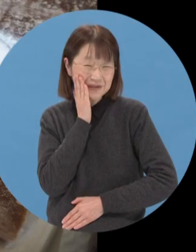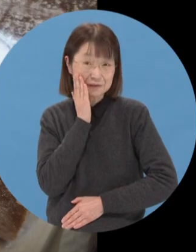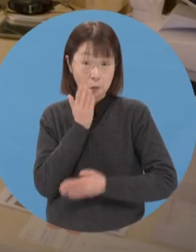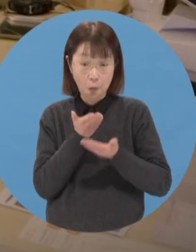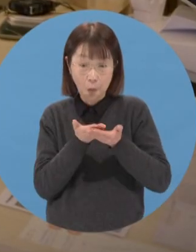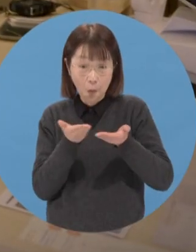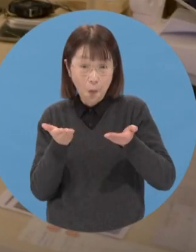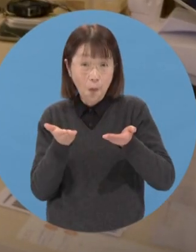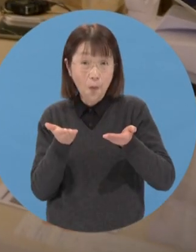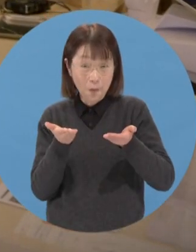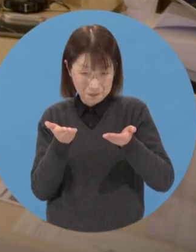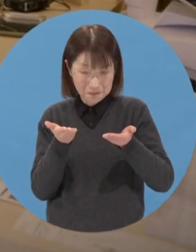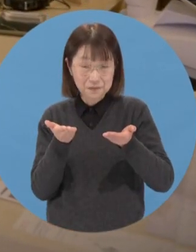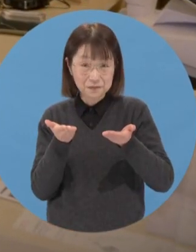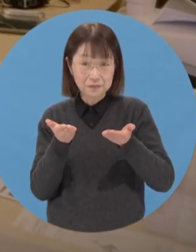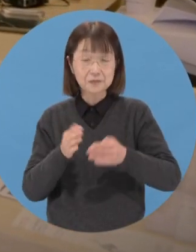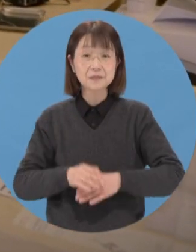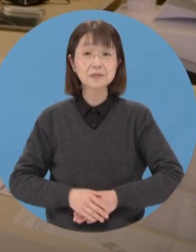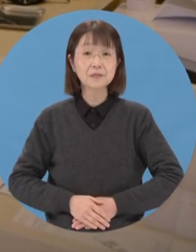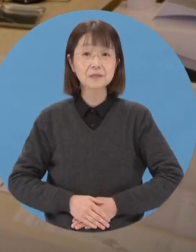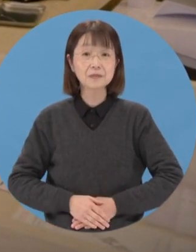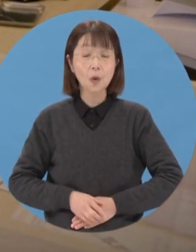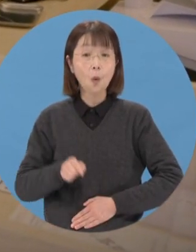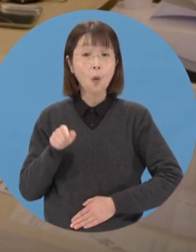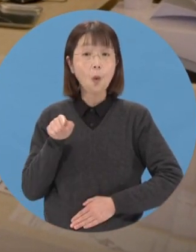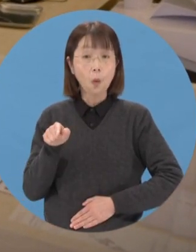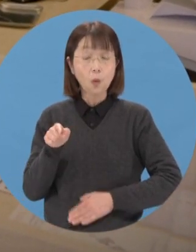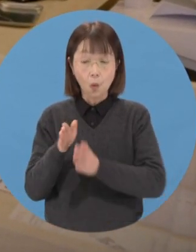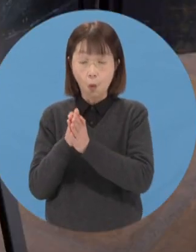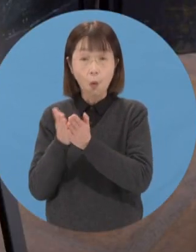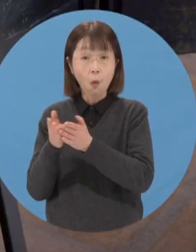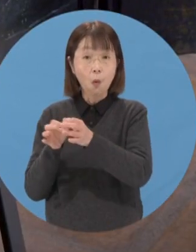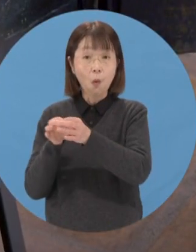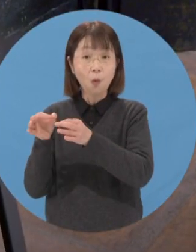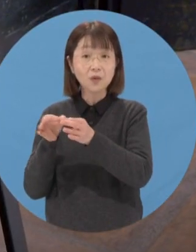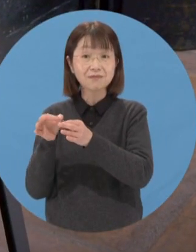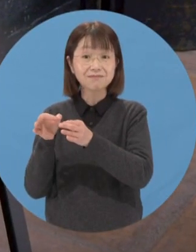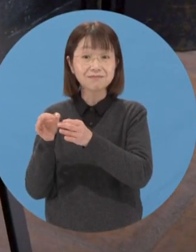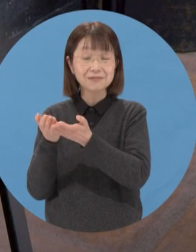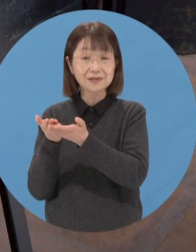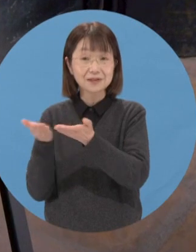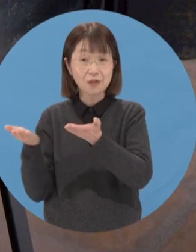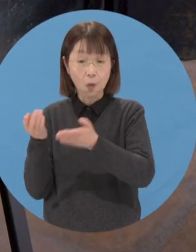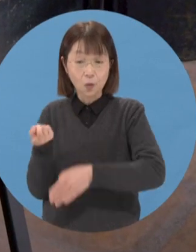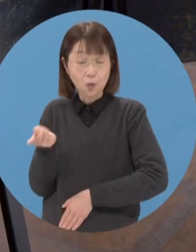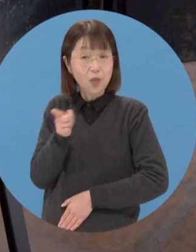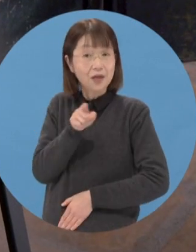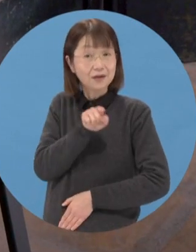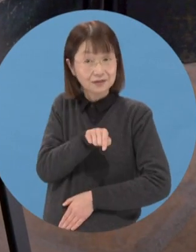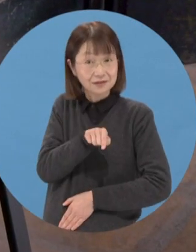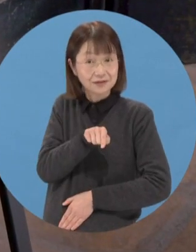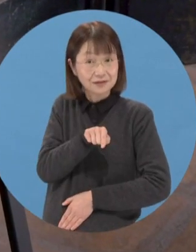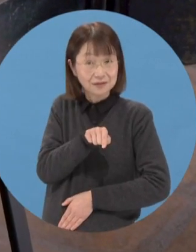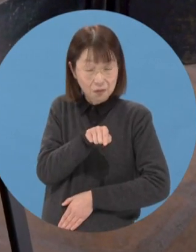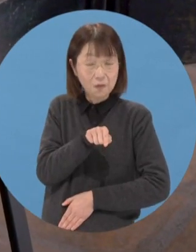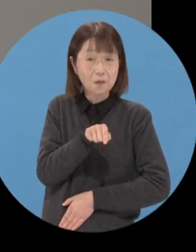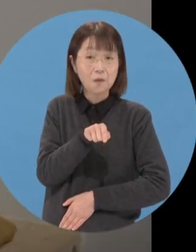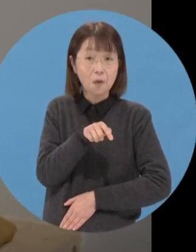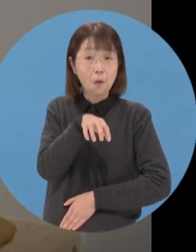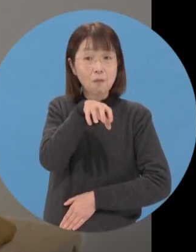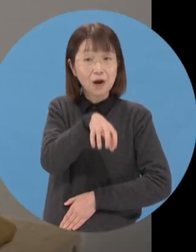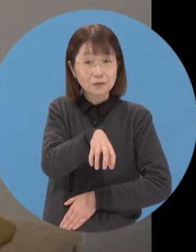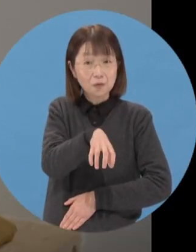る。 春光堂書店のすぐ隣にあるシェアスペーストーチ。